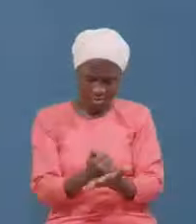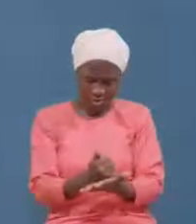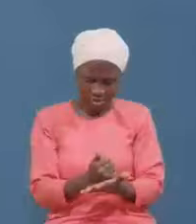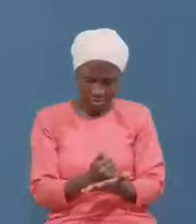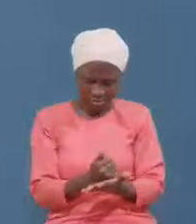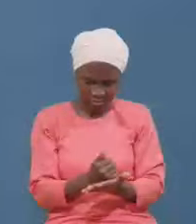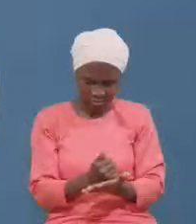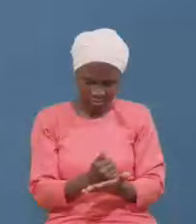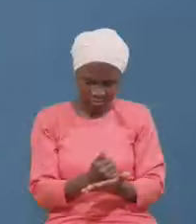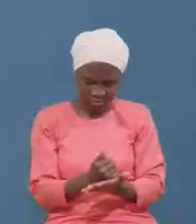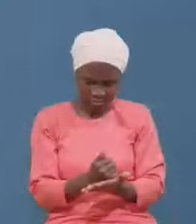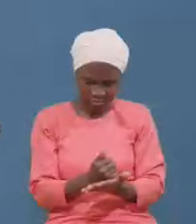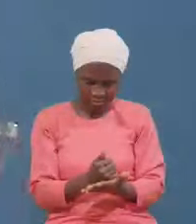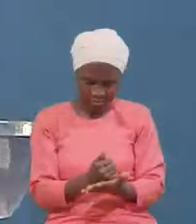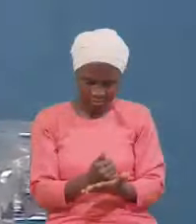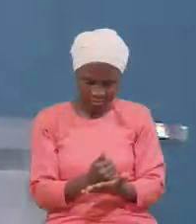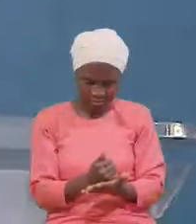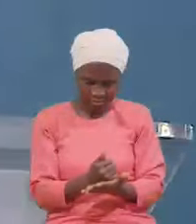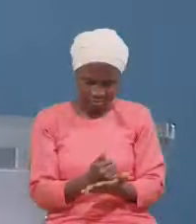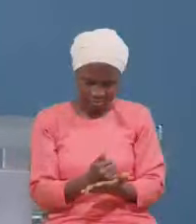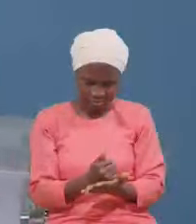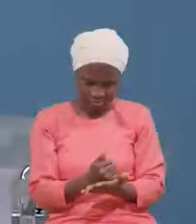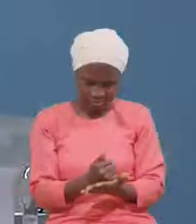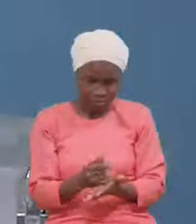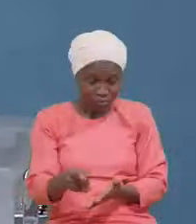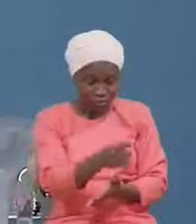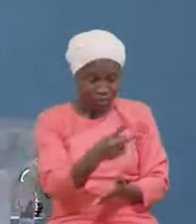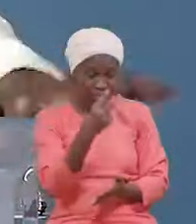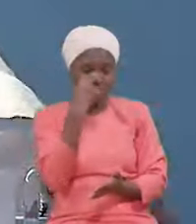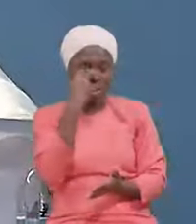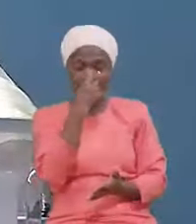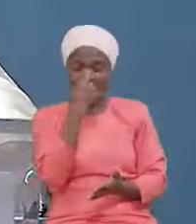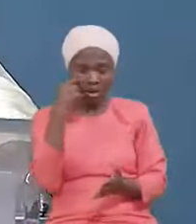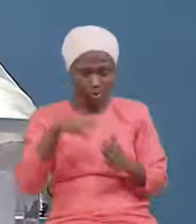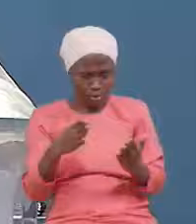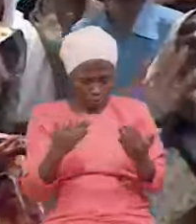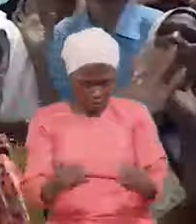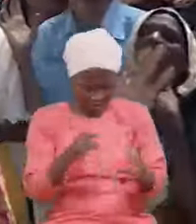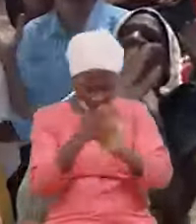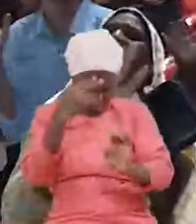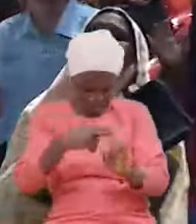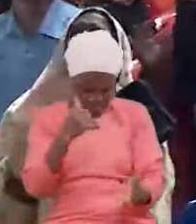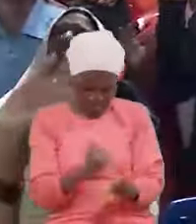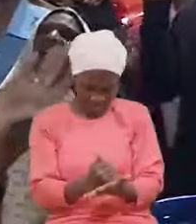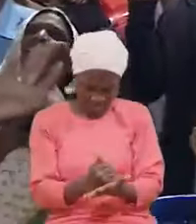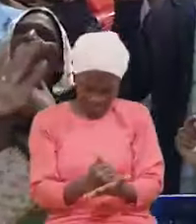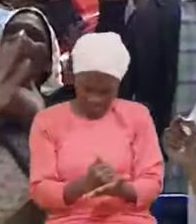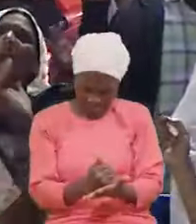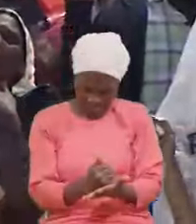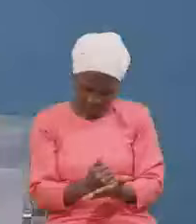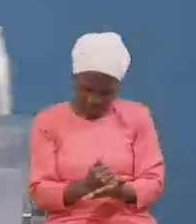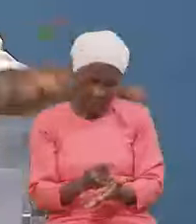యేసు నామములో స్వస్థత కలుగును గాక. Those blind eyes open up now. అంధ నేత్రాలు తెరవబడాలి.